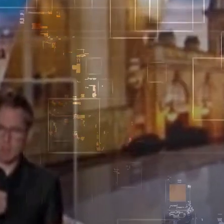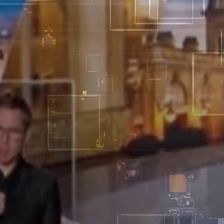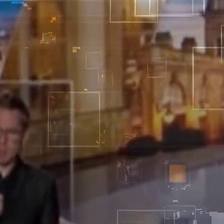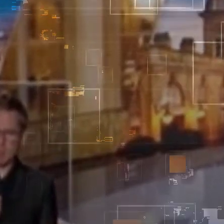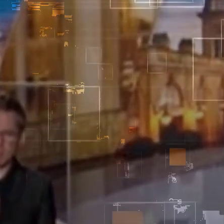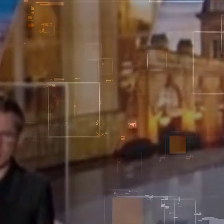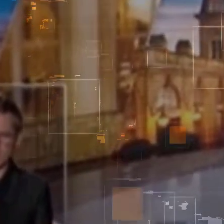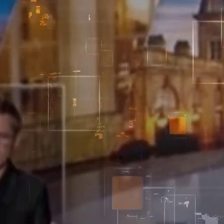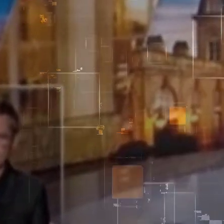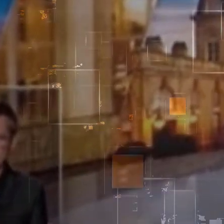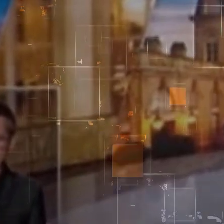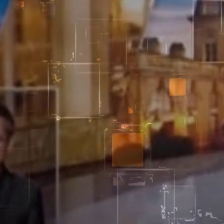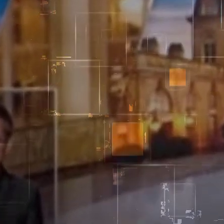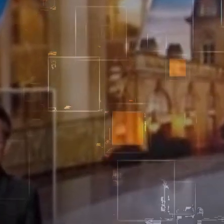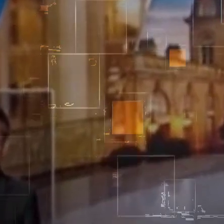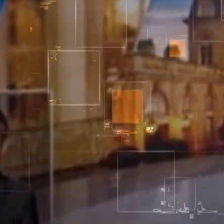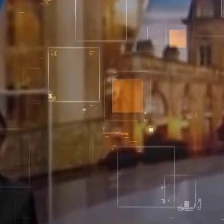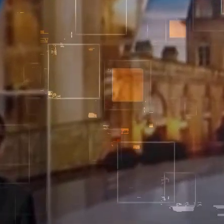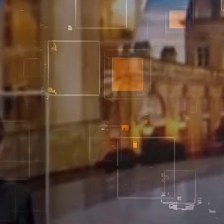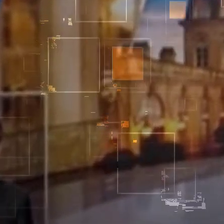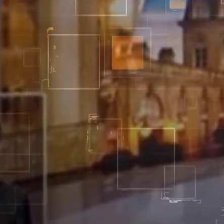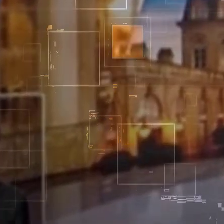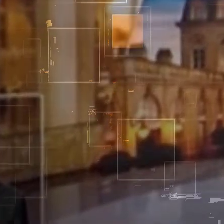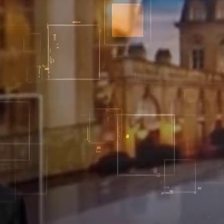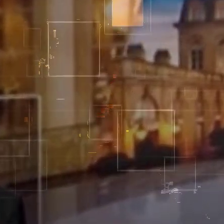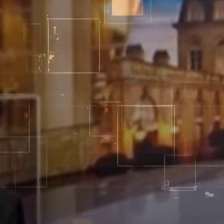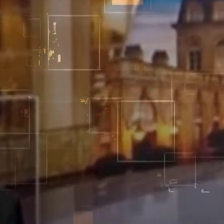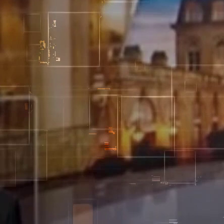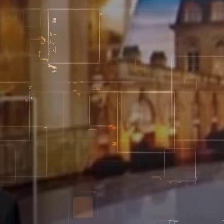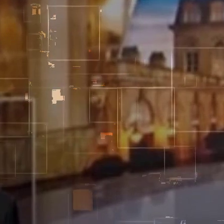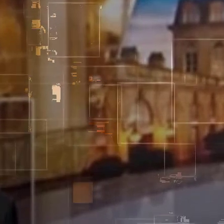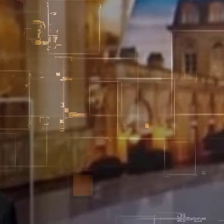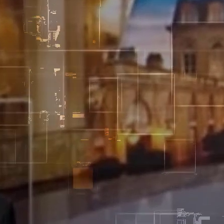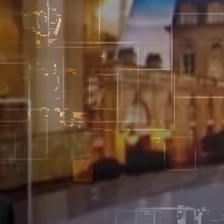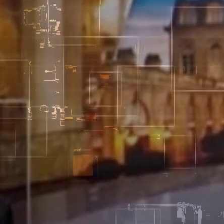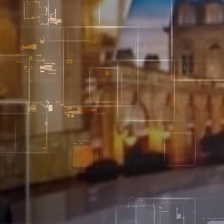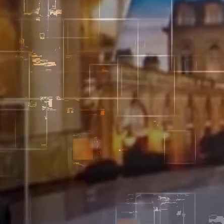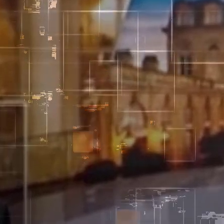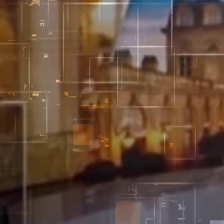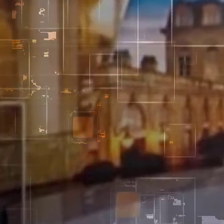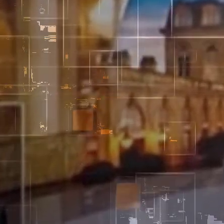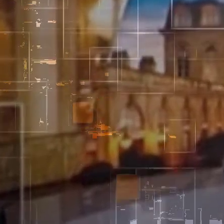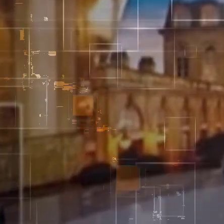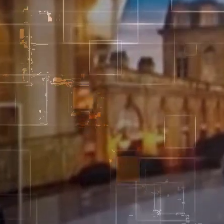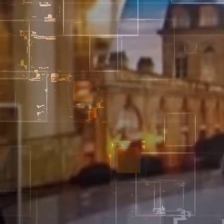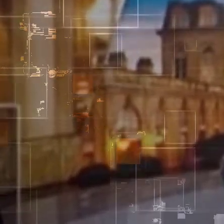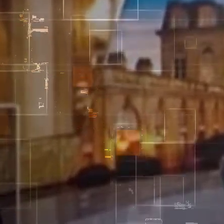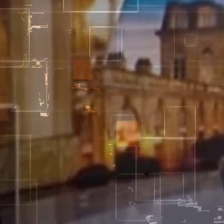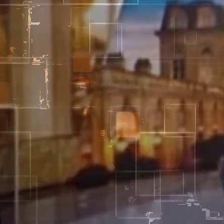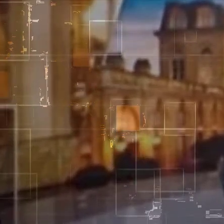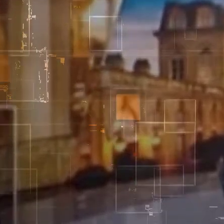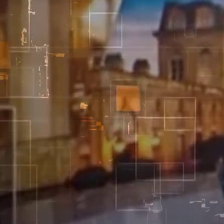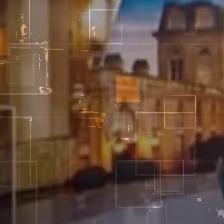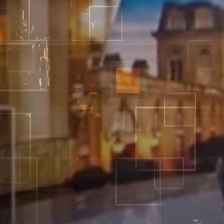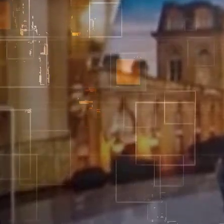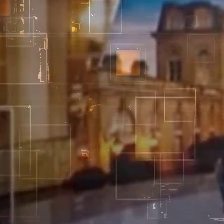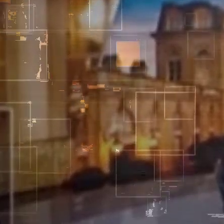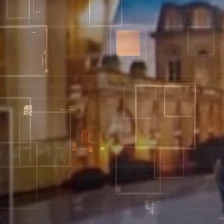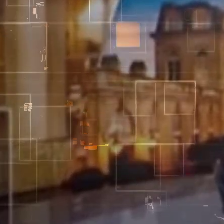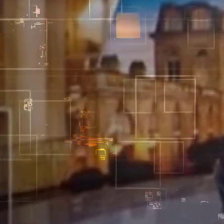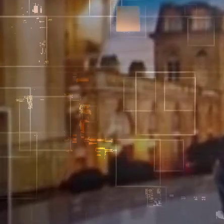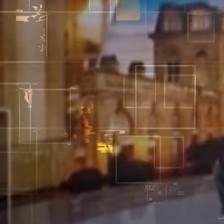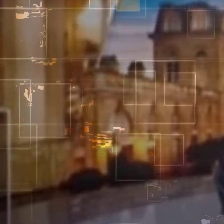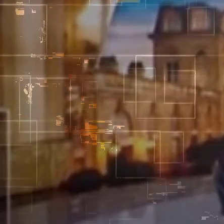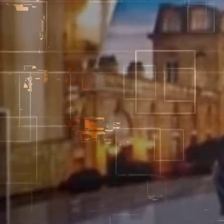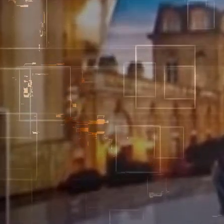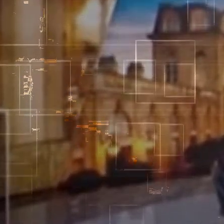l'Europe ». On peut décider de ripolliner tout seul la façade, mais c'est une copropriété. Une expression étonnante,